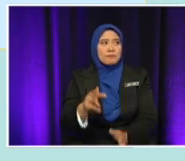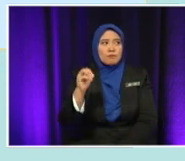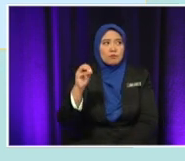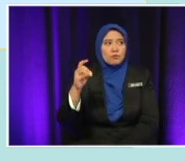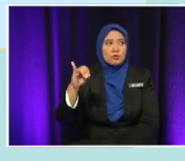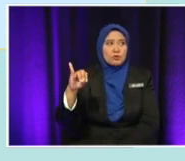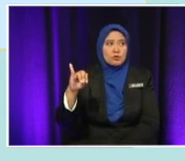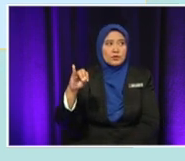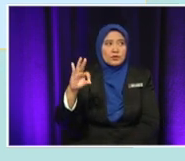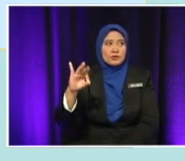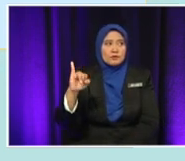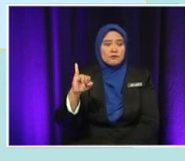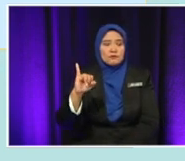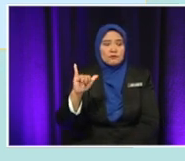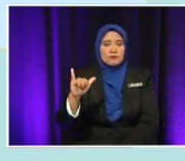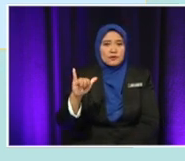lakukan